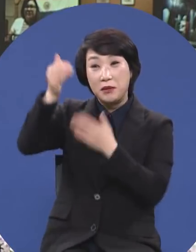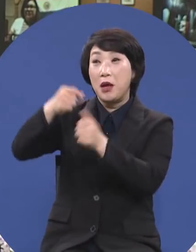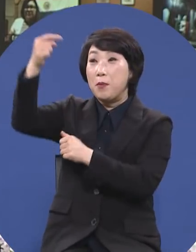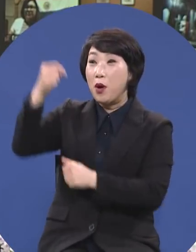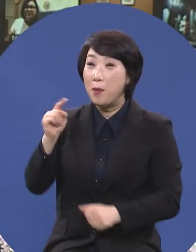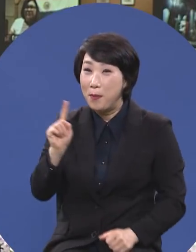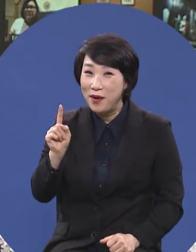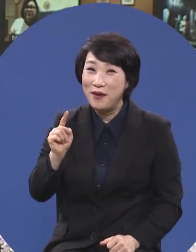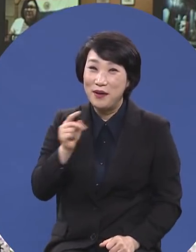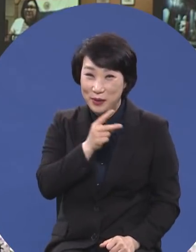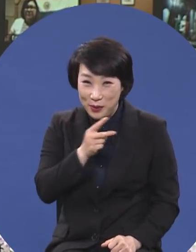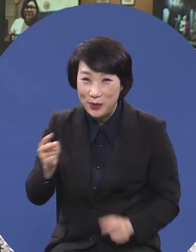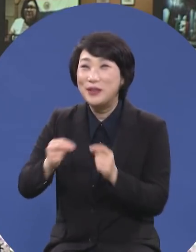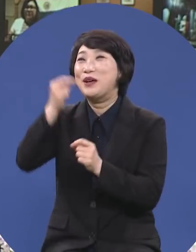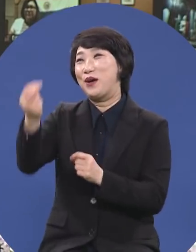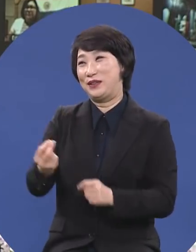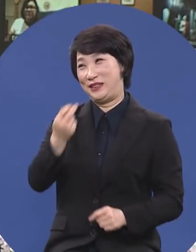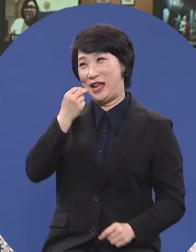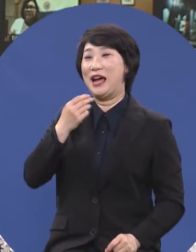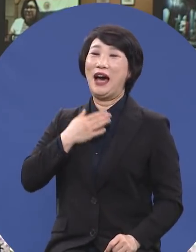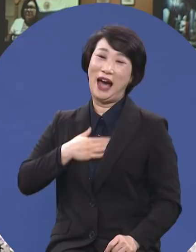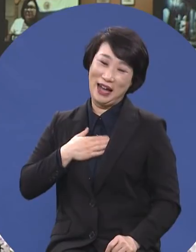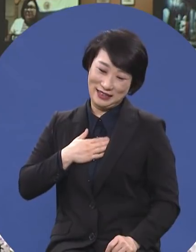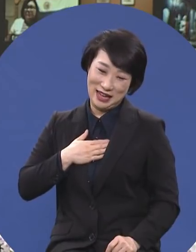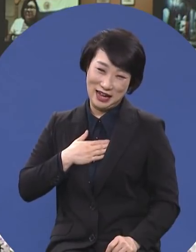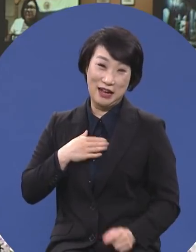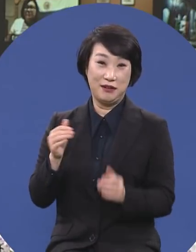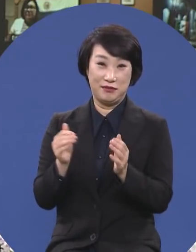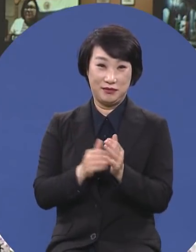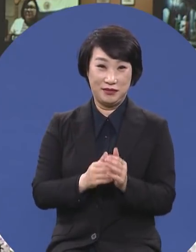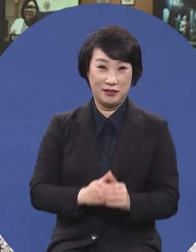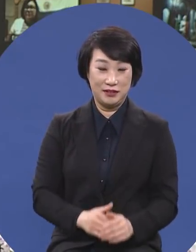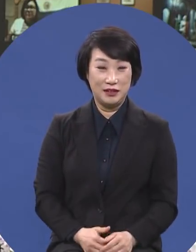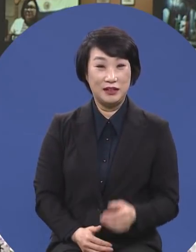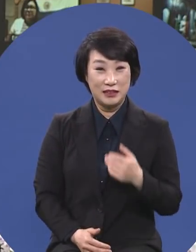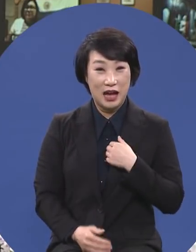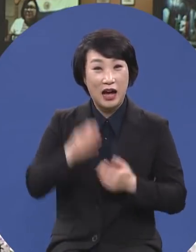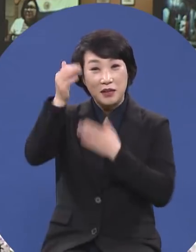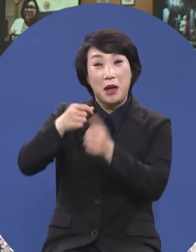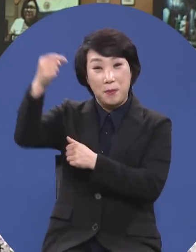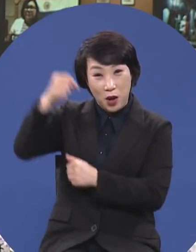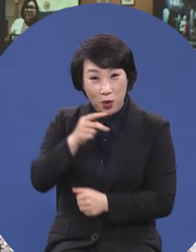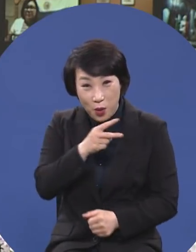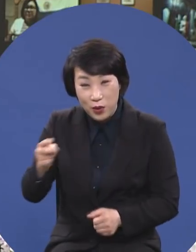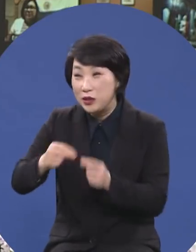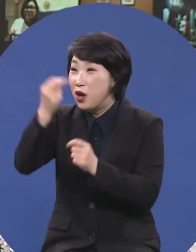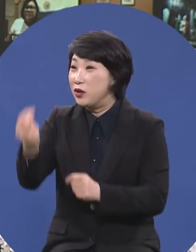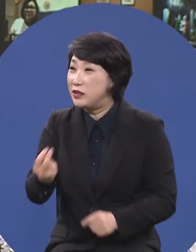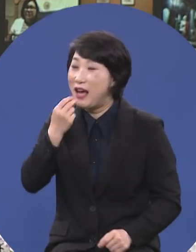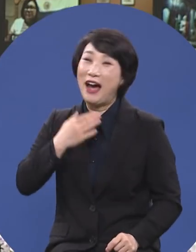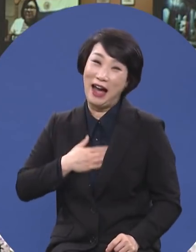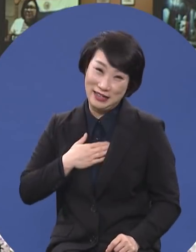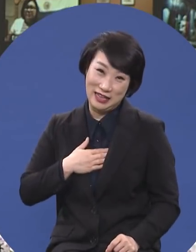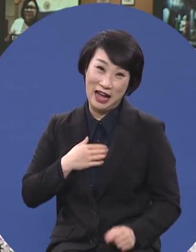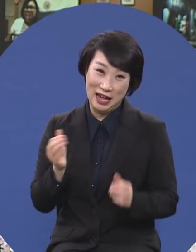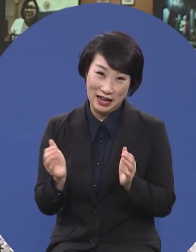그의 명령이 영생인 줄 아노라. 나는 그의 명령이 영생인